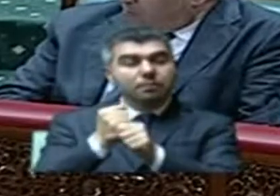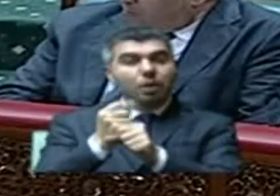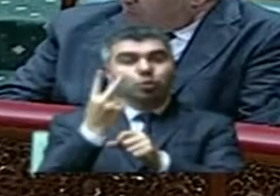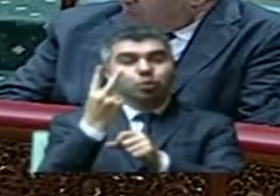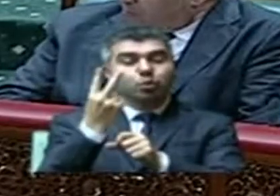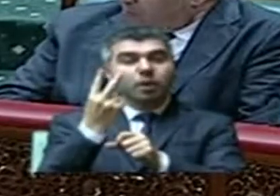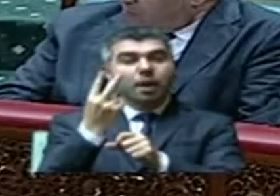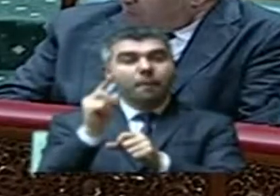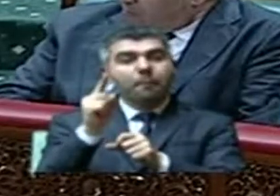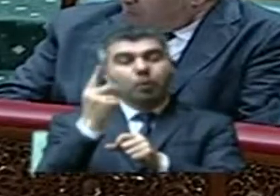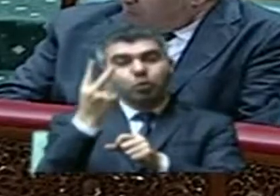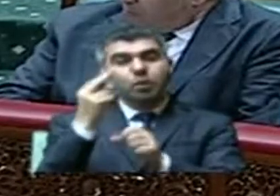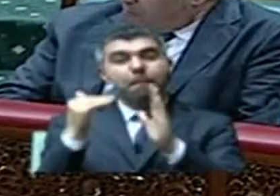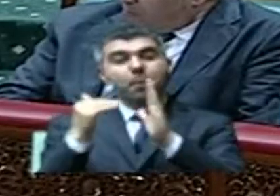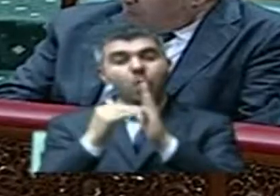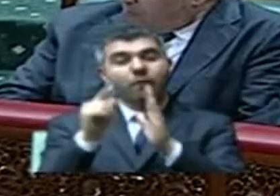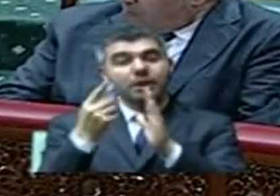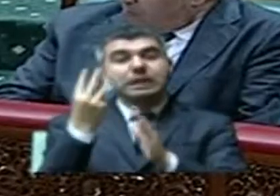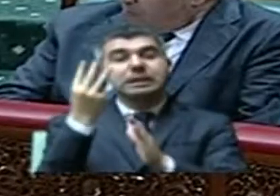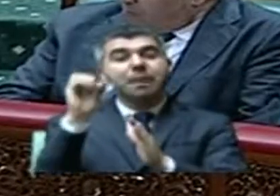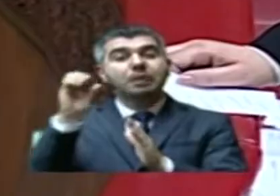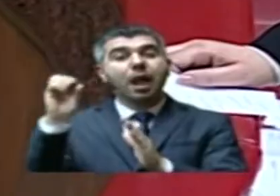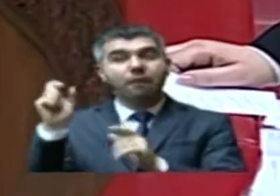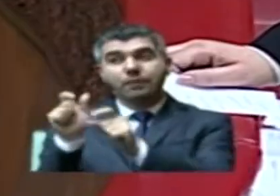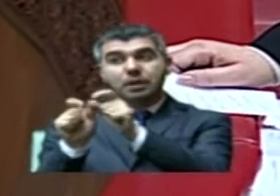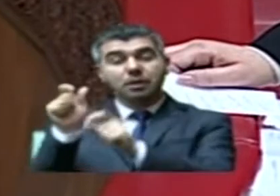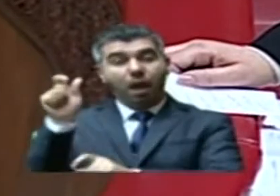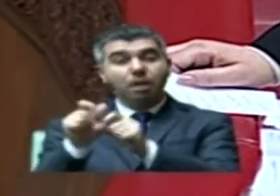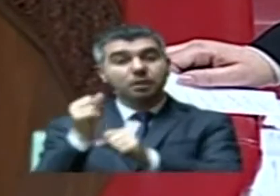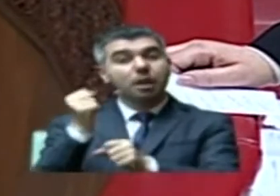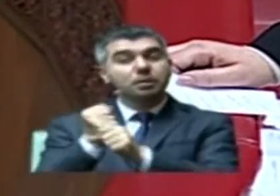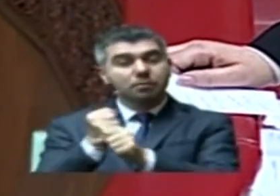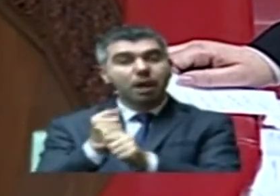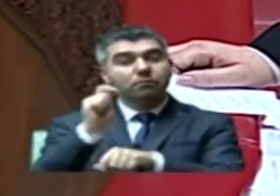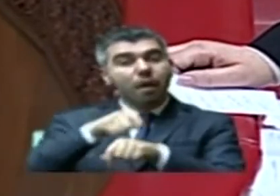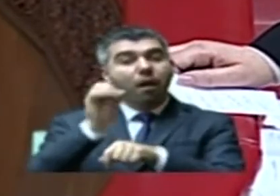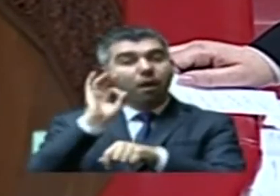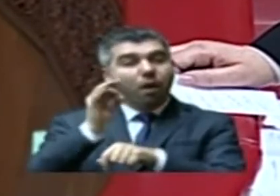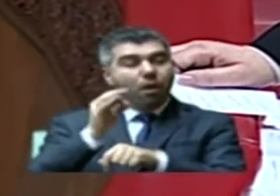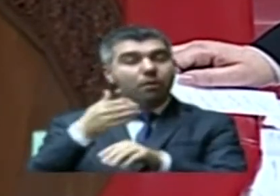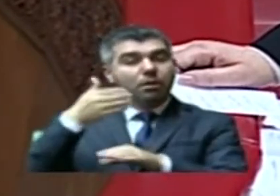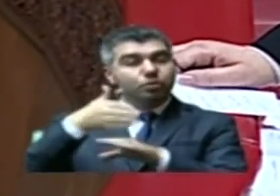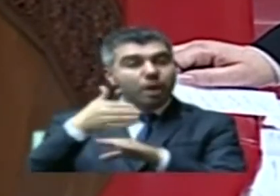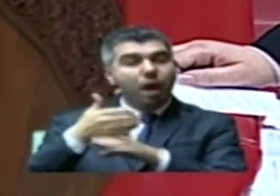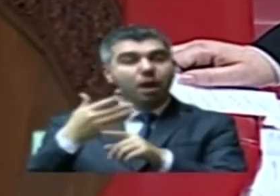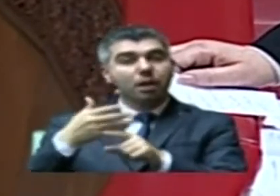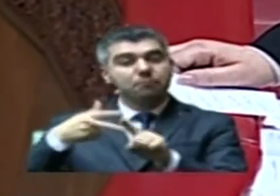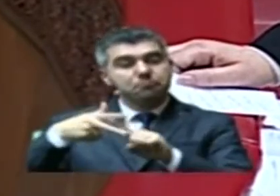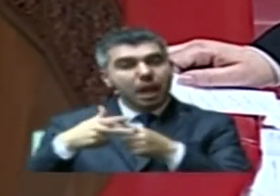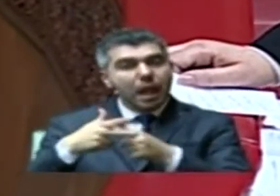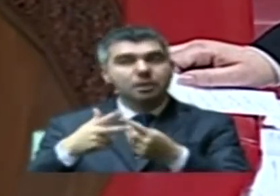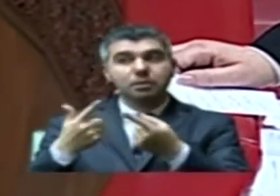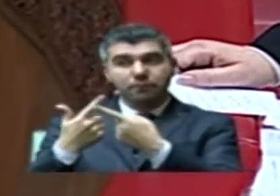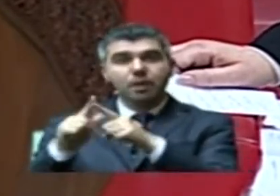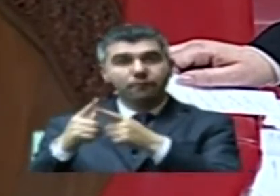2.3 مليون، طبعا يمكن تكون مشاكل، هذا طبيعي لانك تتكلم على يعني واحد الفئه عريضه وعريضه جدا،